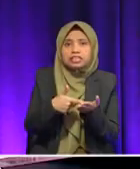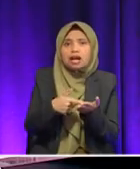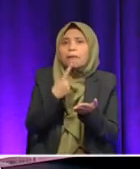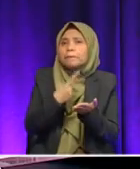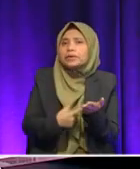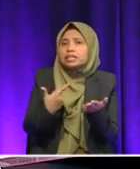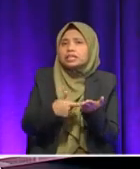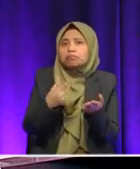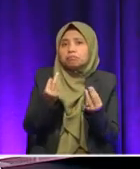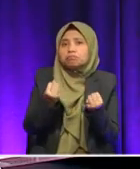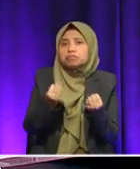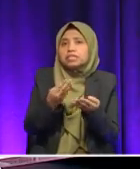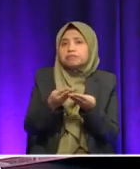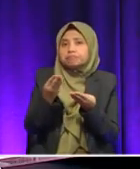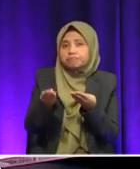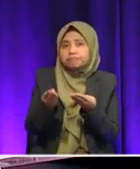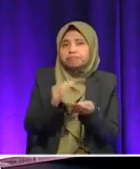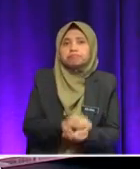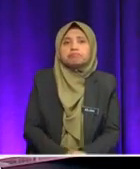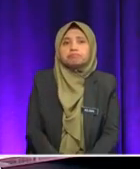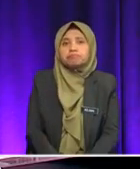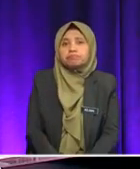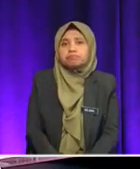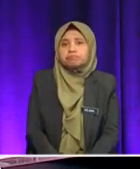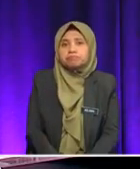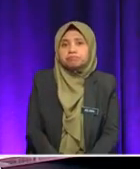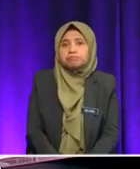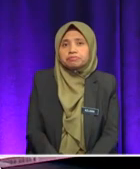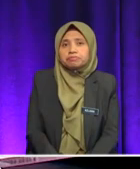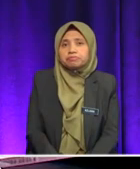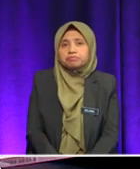ada yang paling kecil yang paling kecil